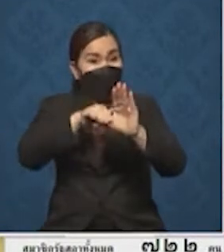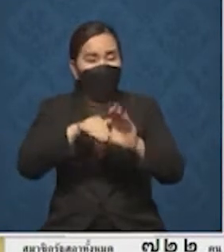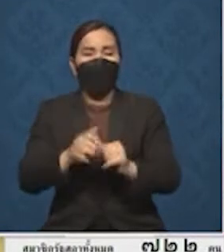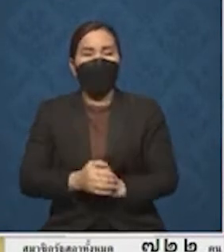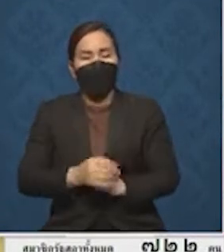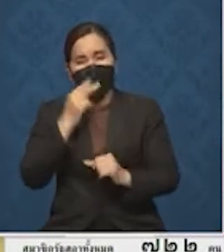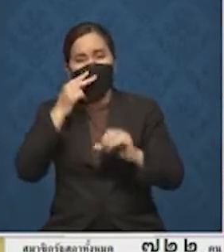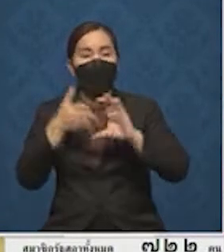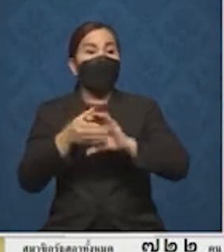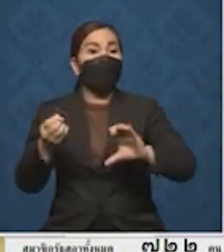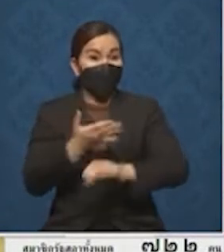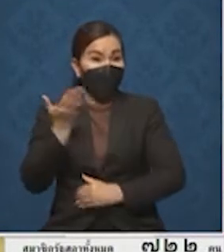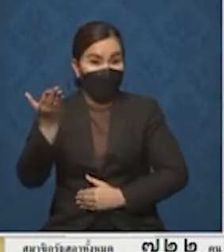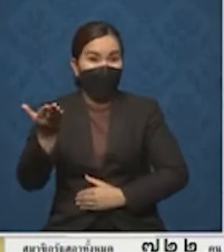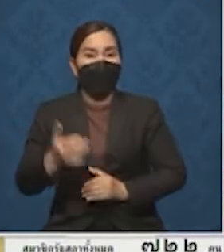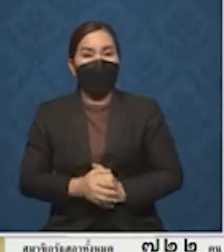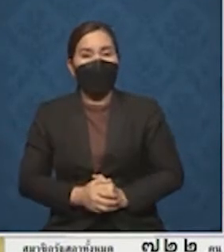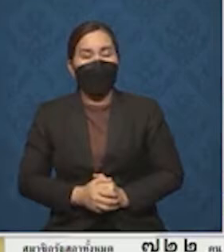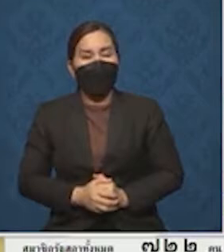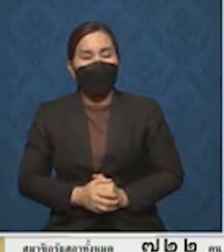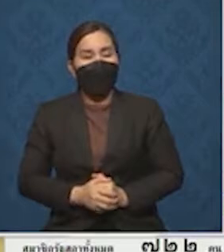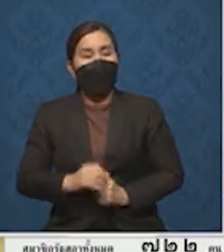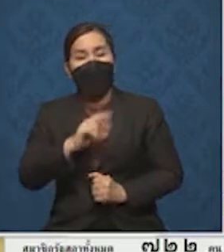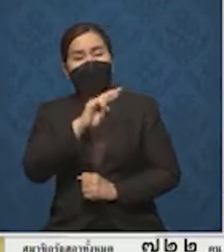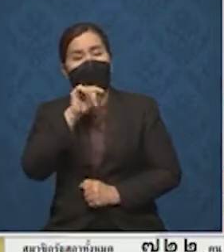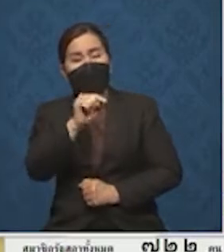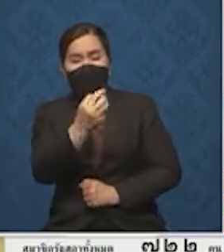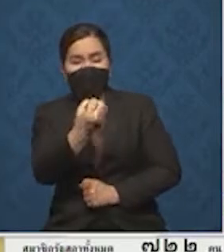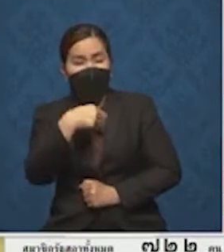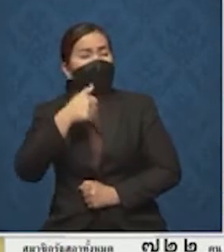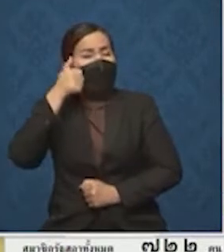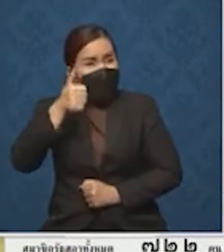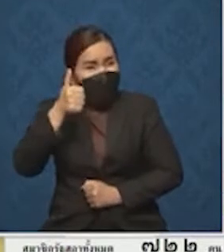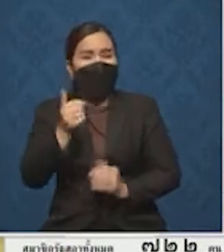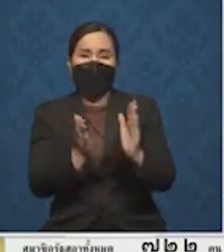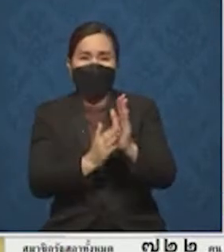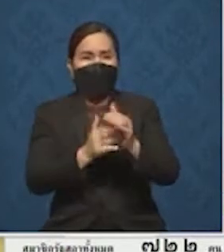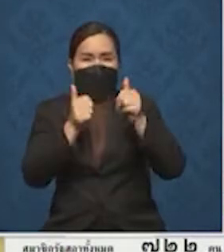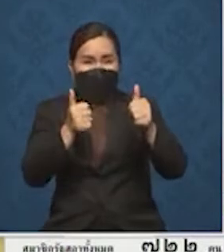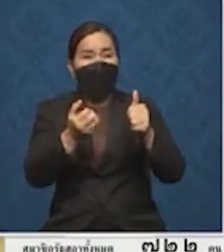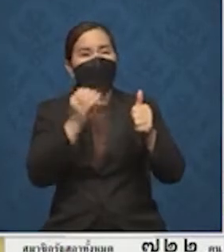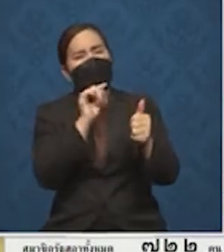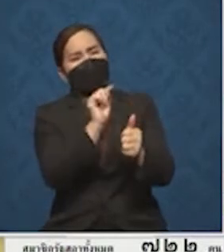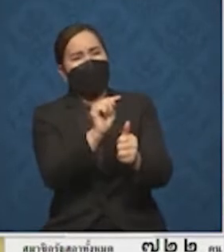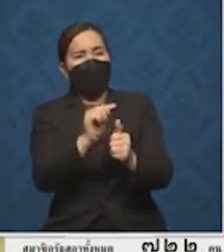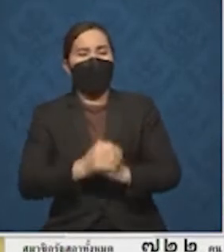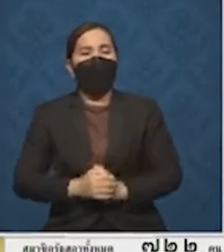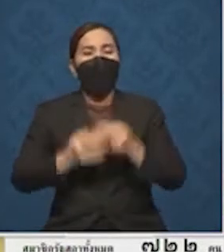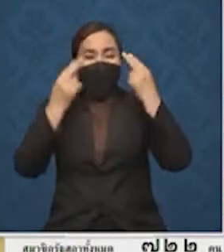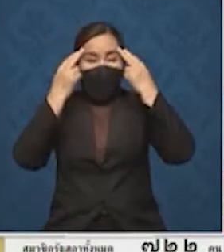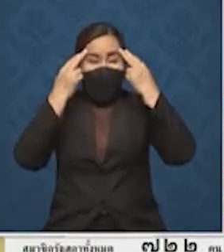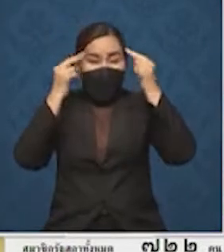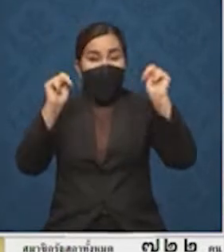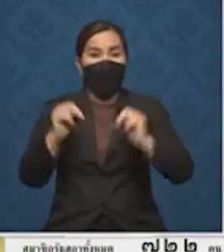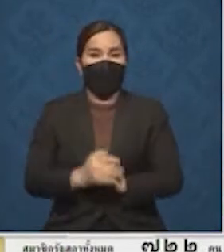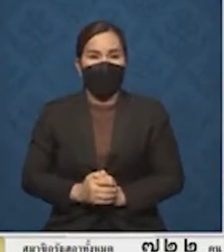ระบบ primary voteที่ท่านบอกวาดีนักดีหนาที่ท่านชนชมนั้นขนาดนายกรตมินต